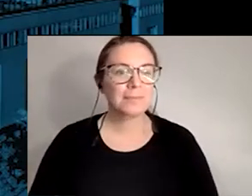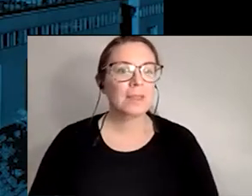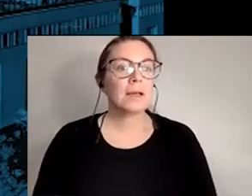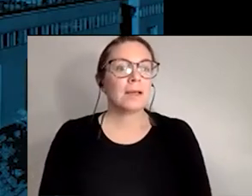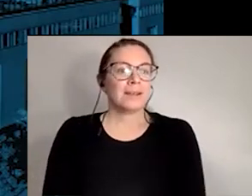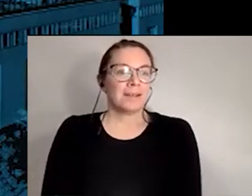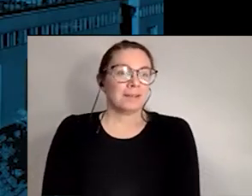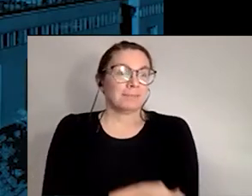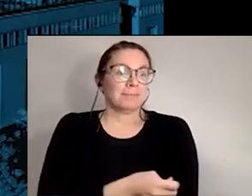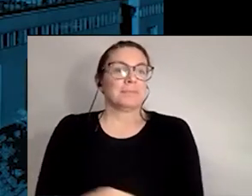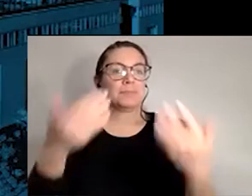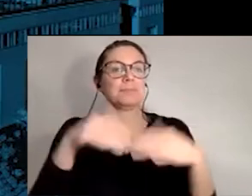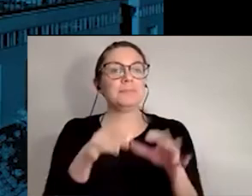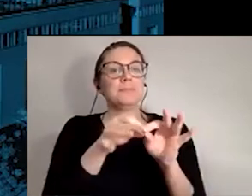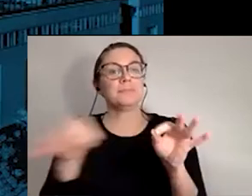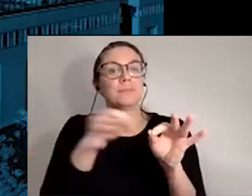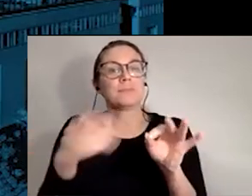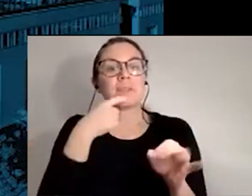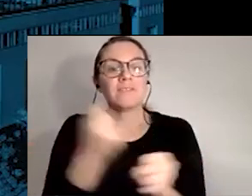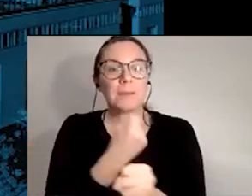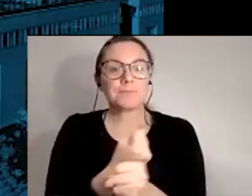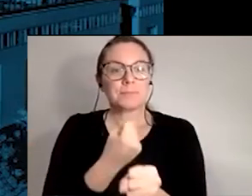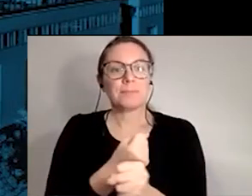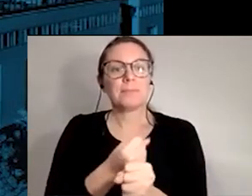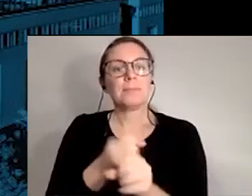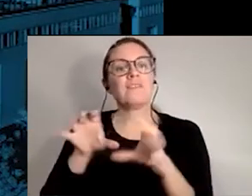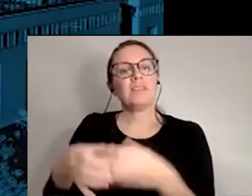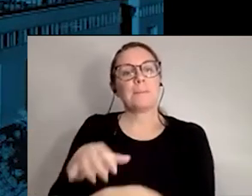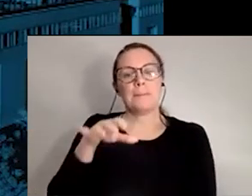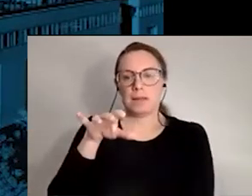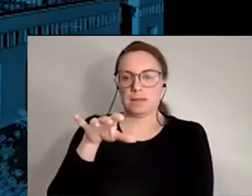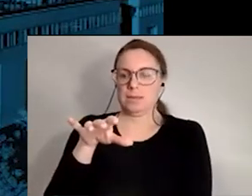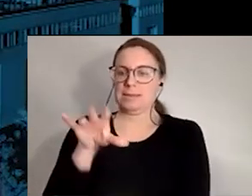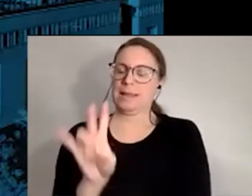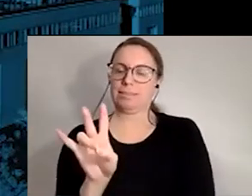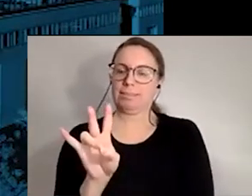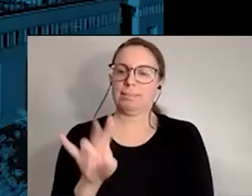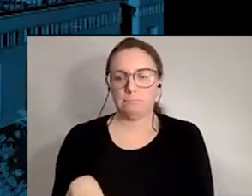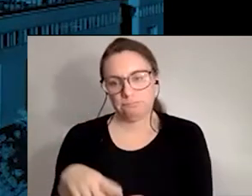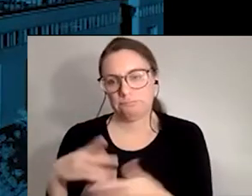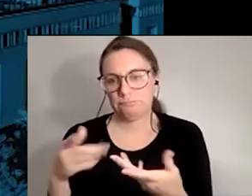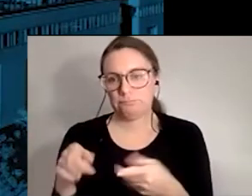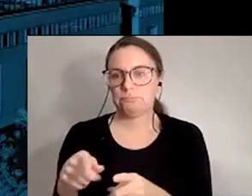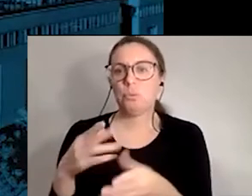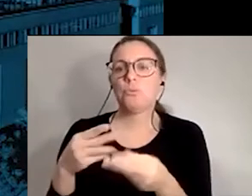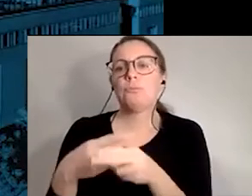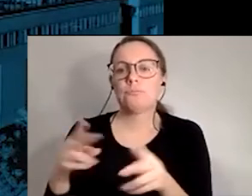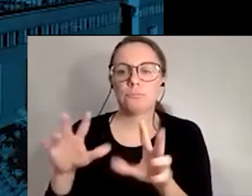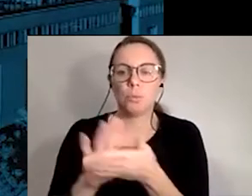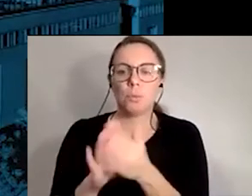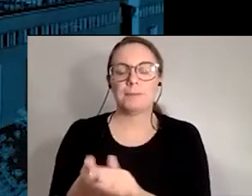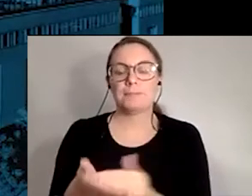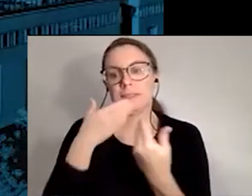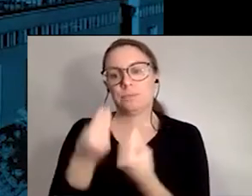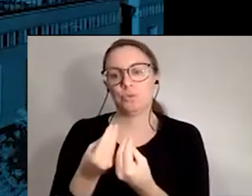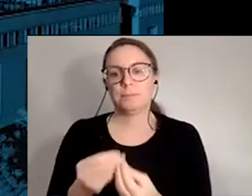Le sous-titrage est assuré par la firme 7, que nous remercions également. Si j'ai commis un impair diplomatique